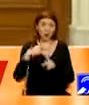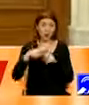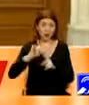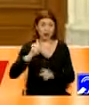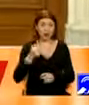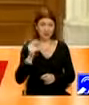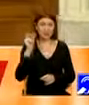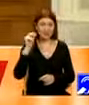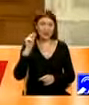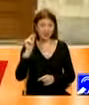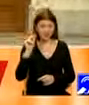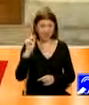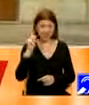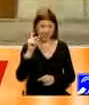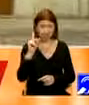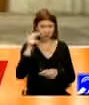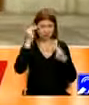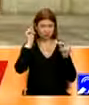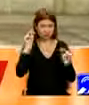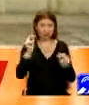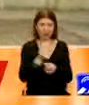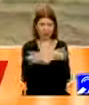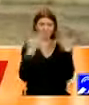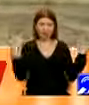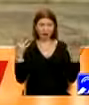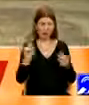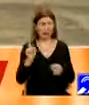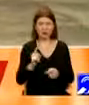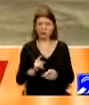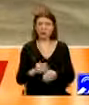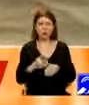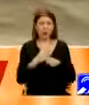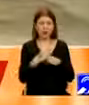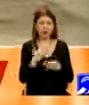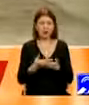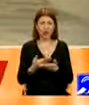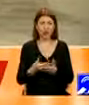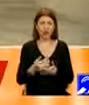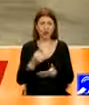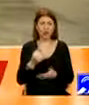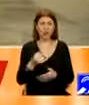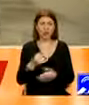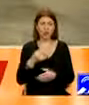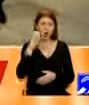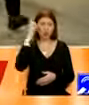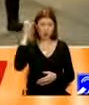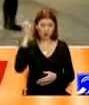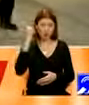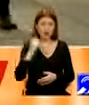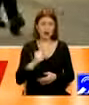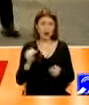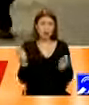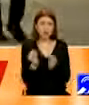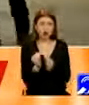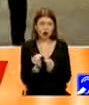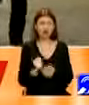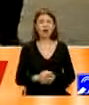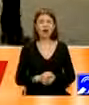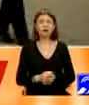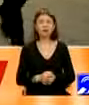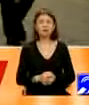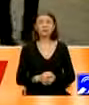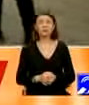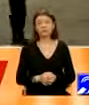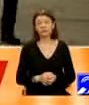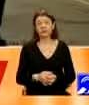Social Democrat au anunțat clar că nu susțin o astfel de variantă de guvern minoritar, cei